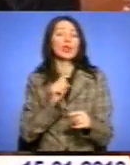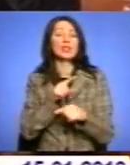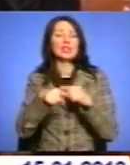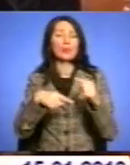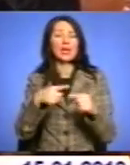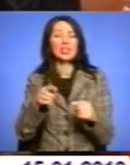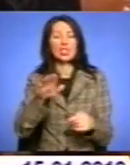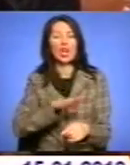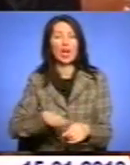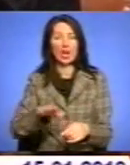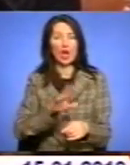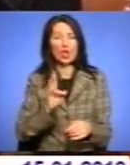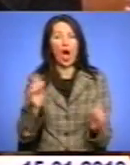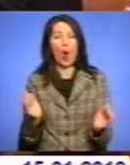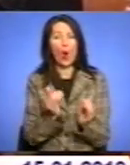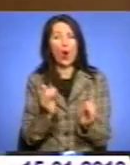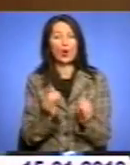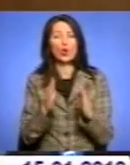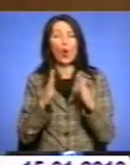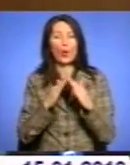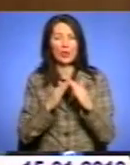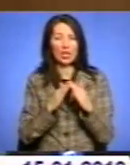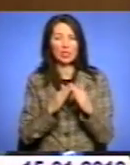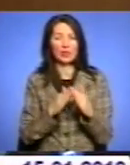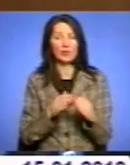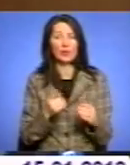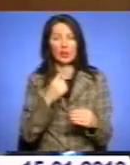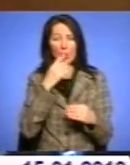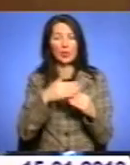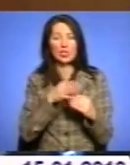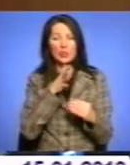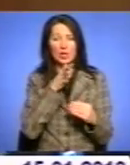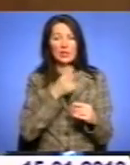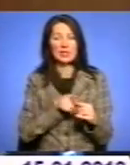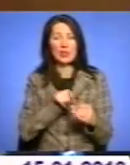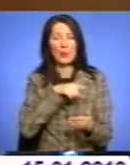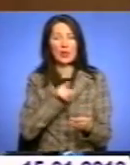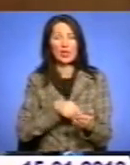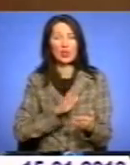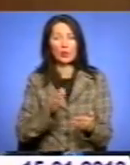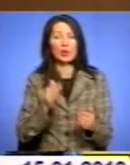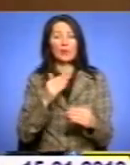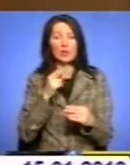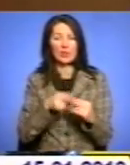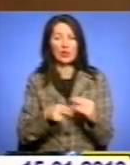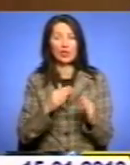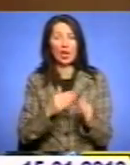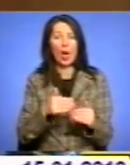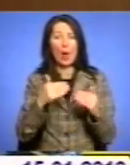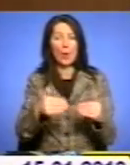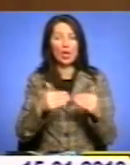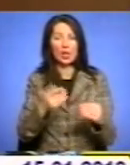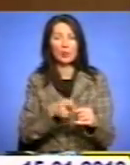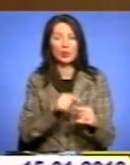краю, а також на охорону об'єктів. В найближчий час ми ці питання будемо завершувати поетапно. Цього року в краєзнавчому